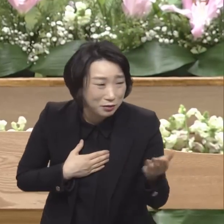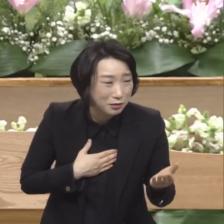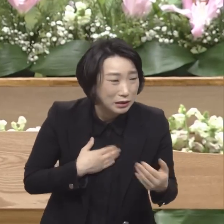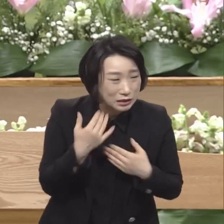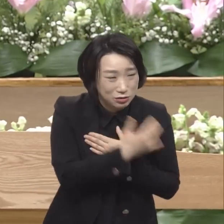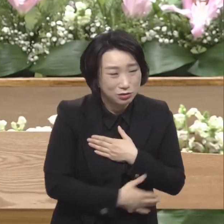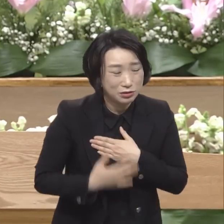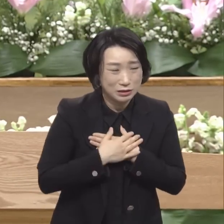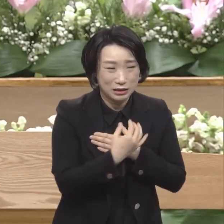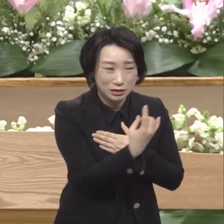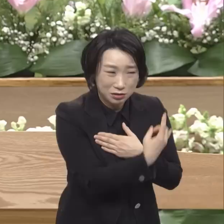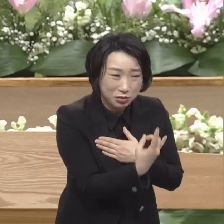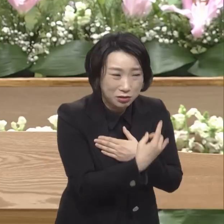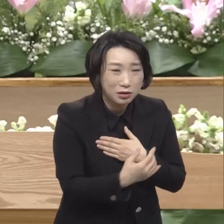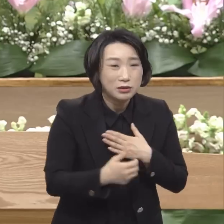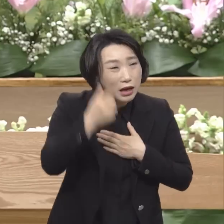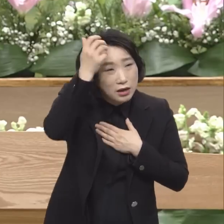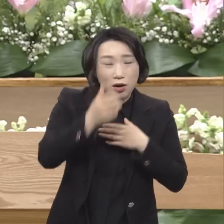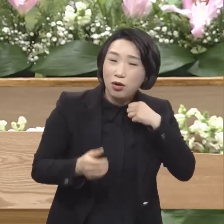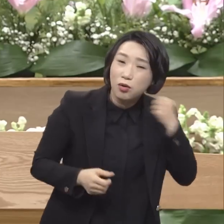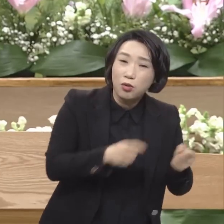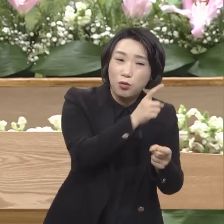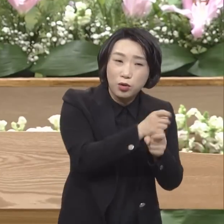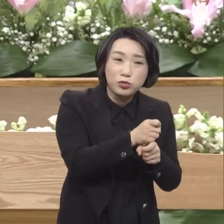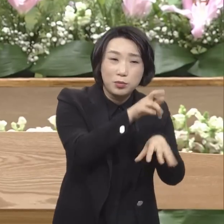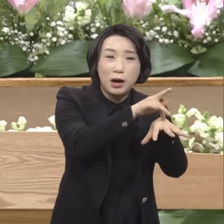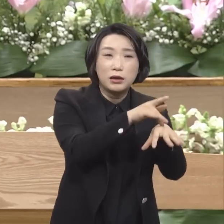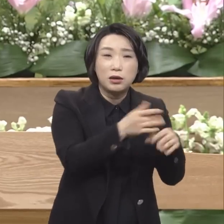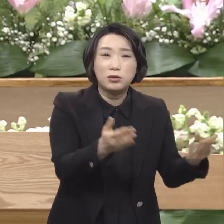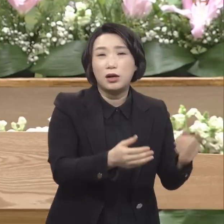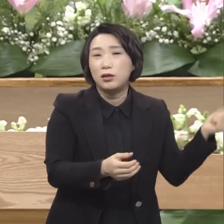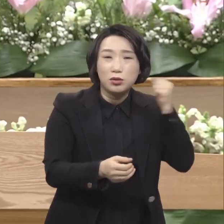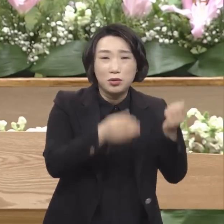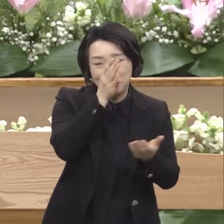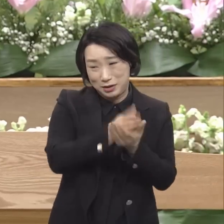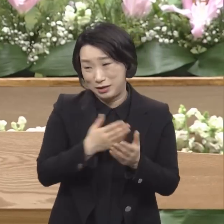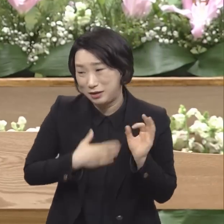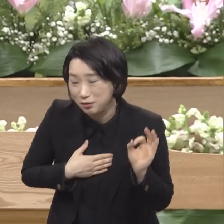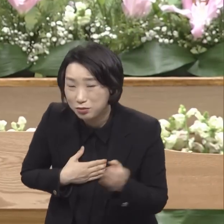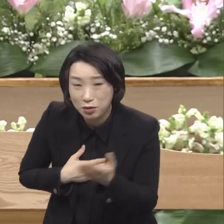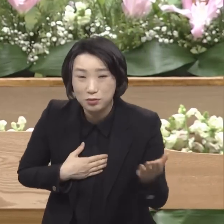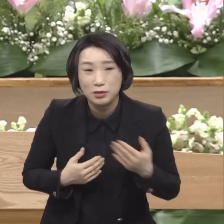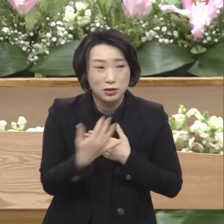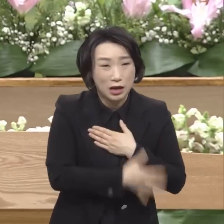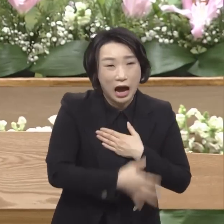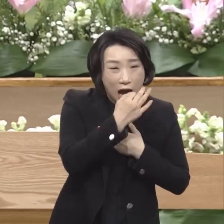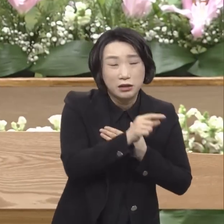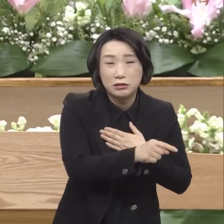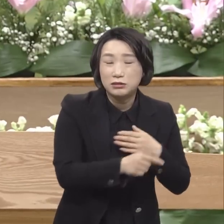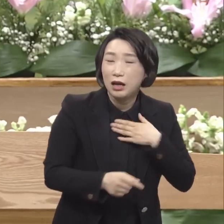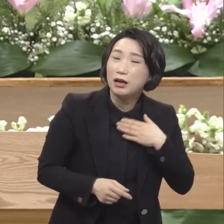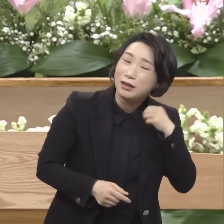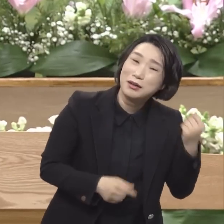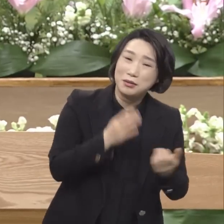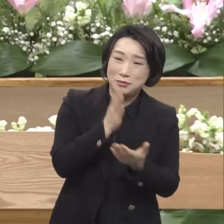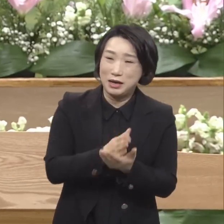육신을 속여서 내 영혼을 사냥하려는 원수에게 당하지 마. 육신의 소욕에게 당하지